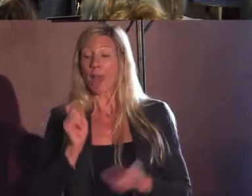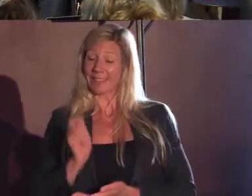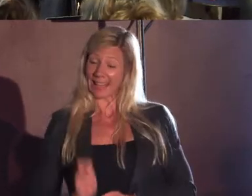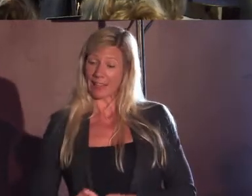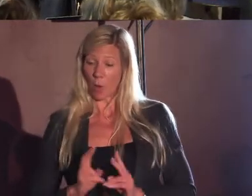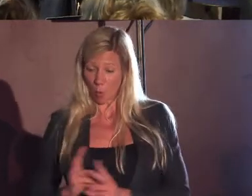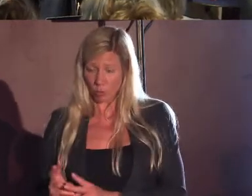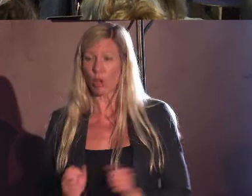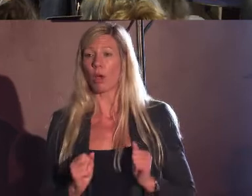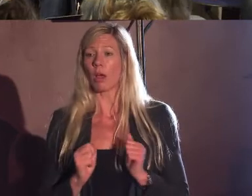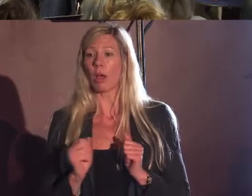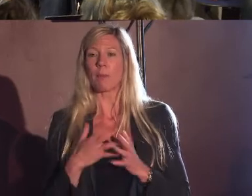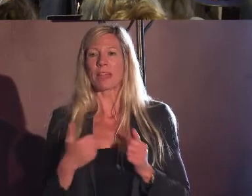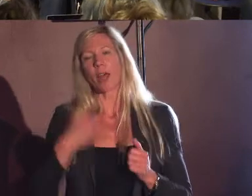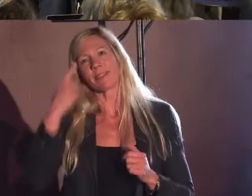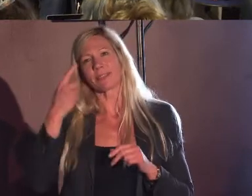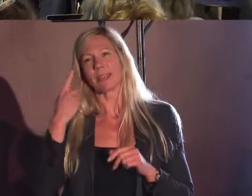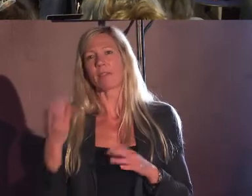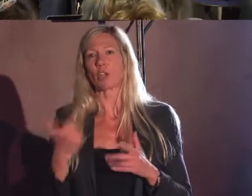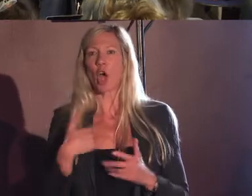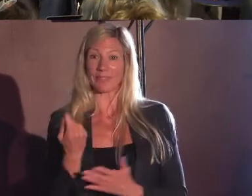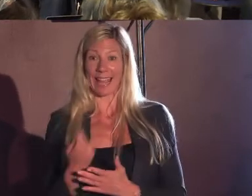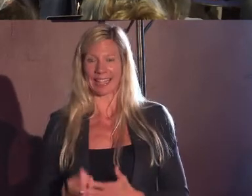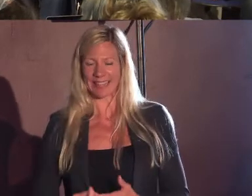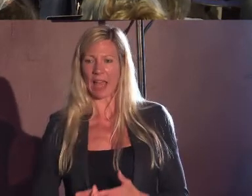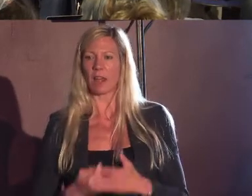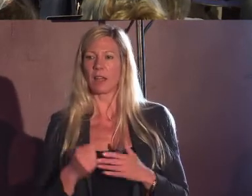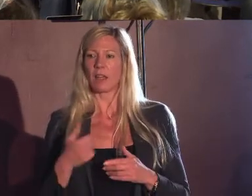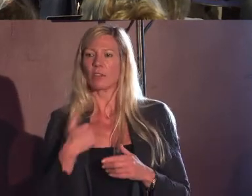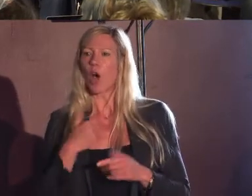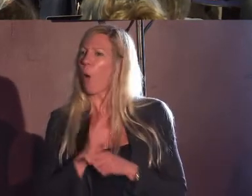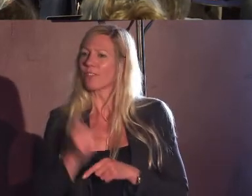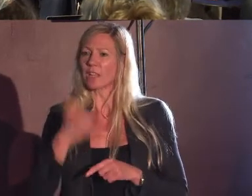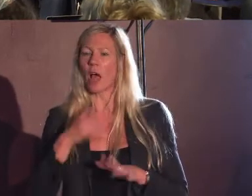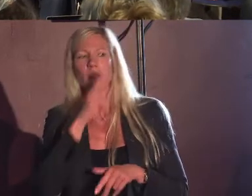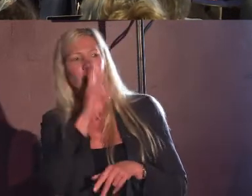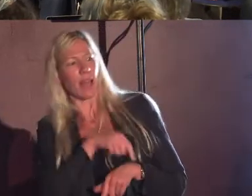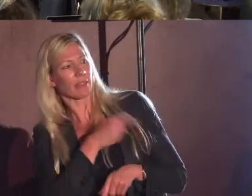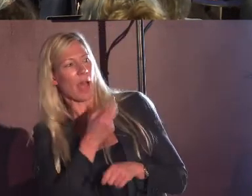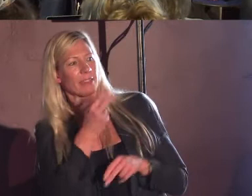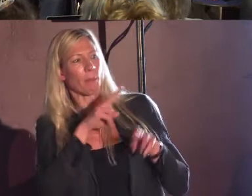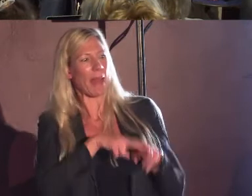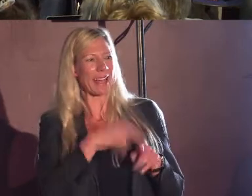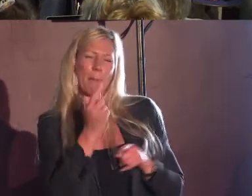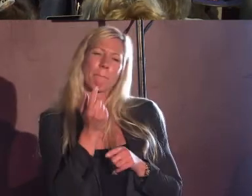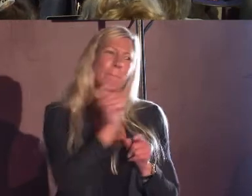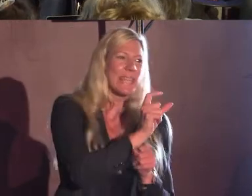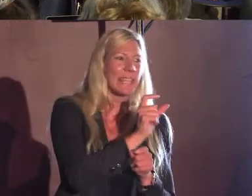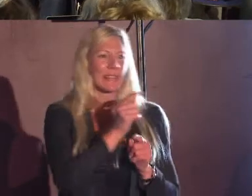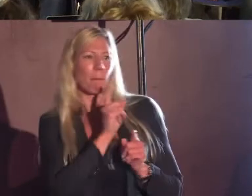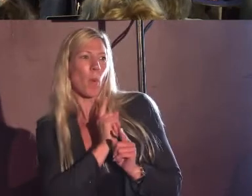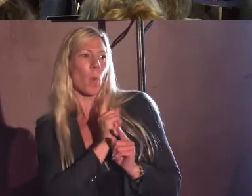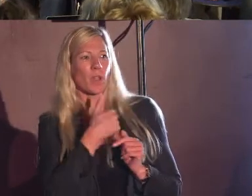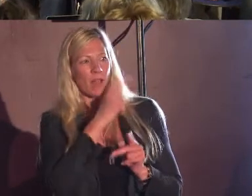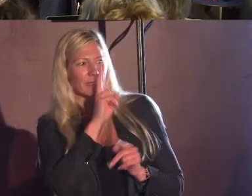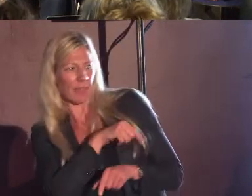det jag känner att det jag tecknar, det kan jag alltid, det har jag sett någon annanstans, eller jag har sett bitar av det, eller jag har sett en glimt av det, eller jag har haft en dröm